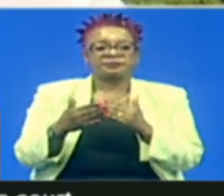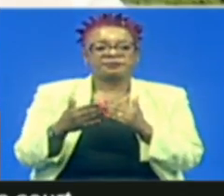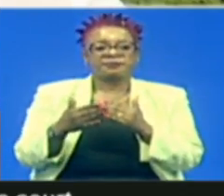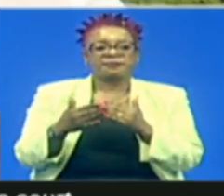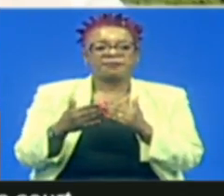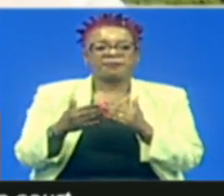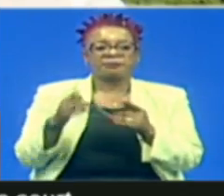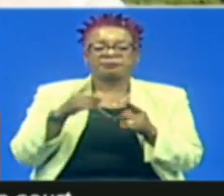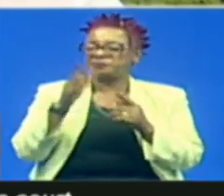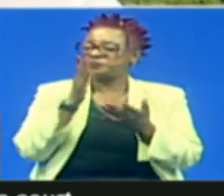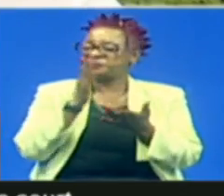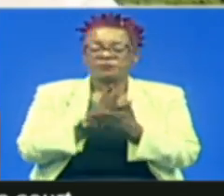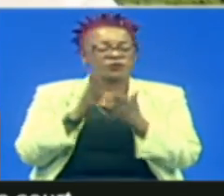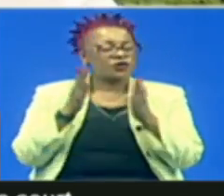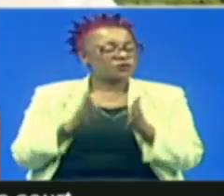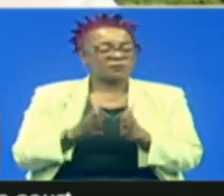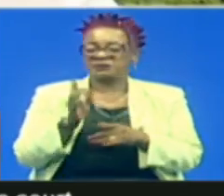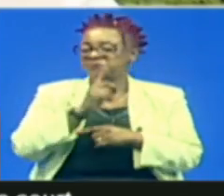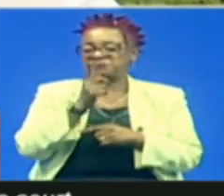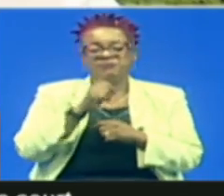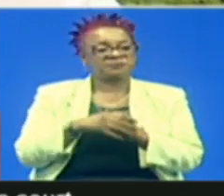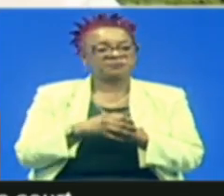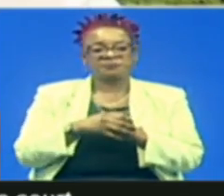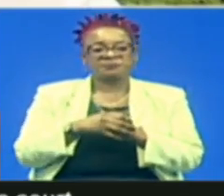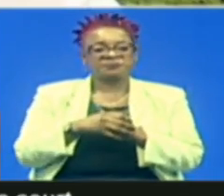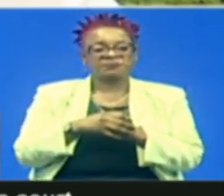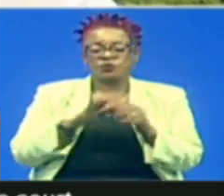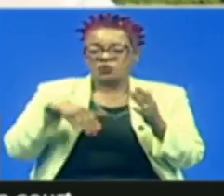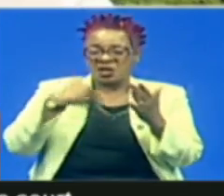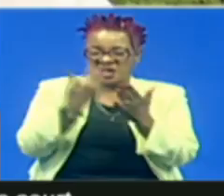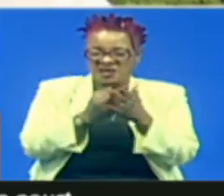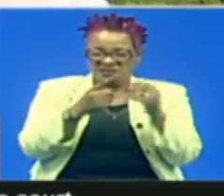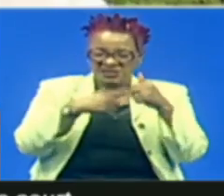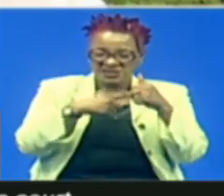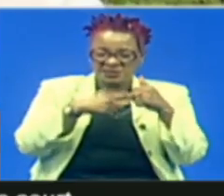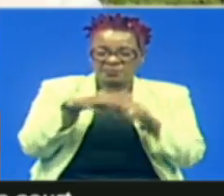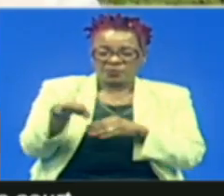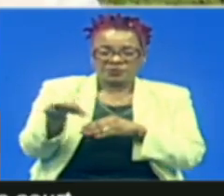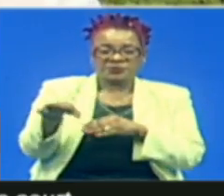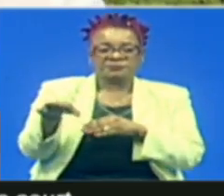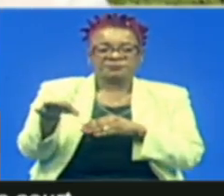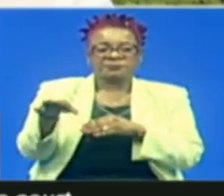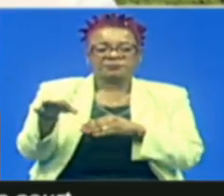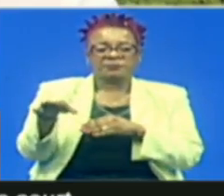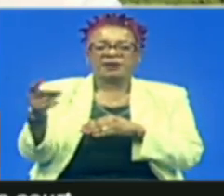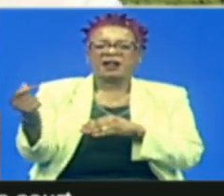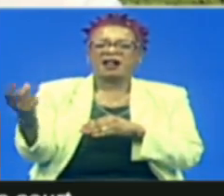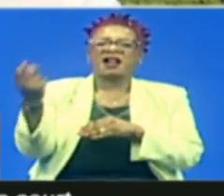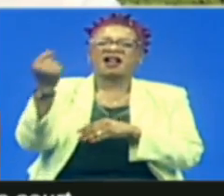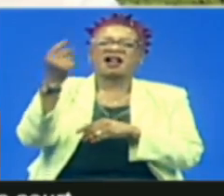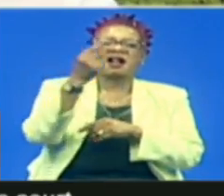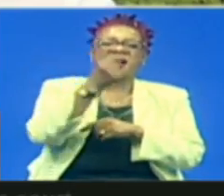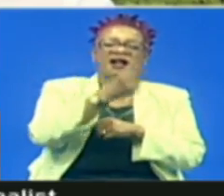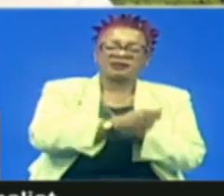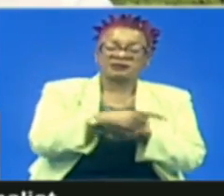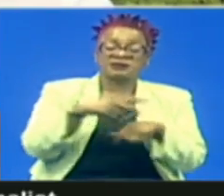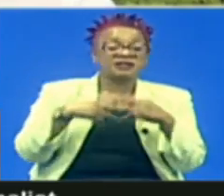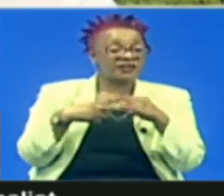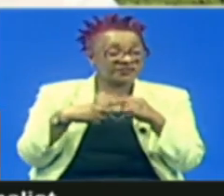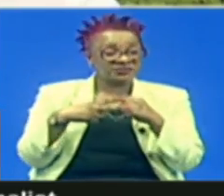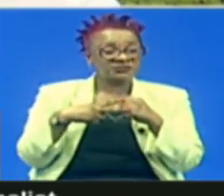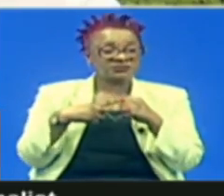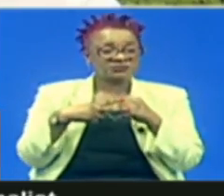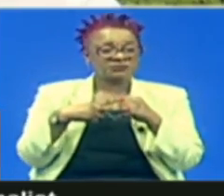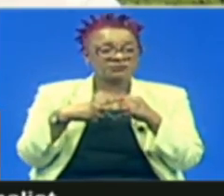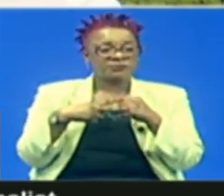haikuwa human at all. Junaingia kazi 6, kazi ni mchana mzima mpaka jioni saa moja. Tulikuwa